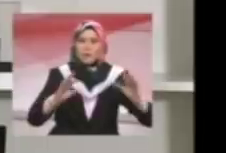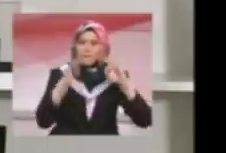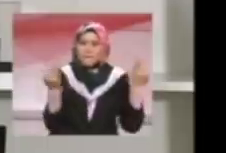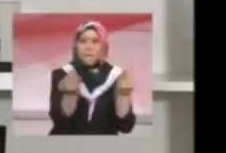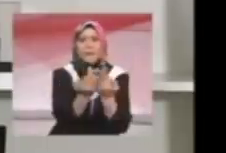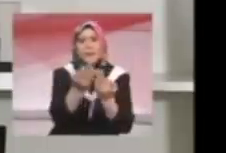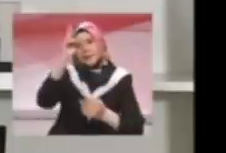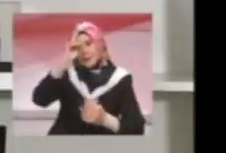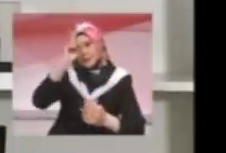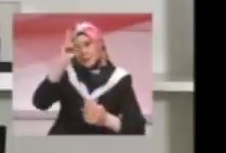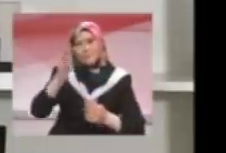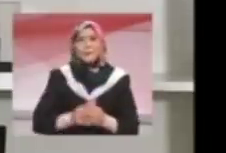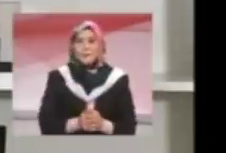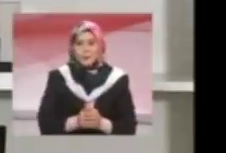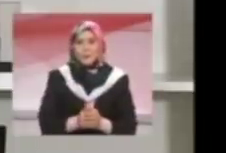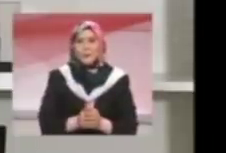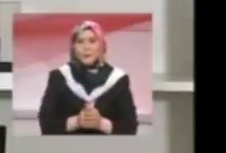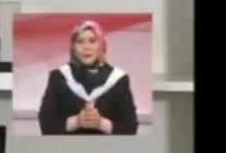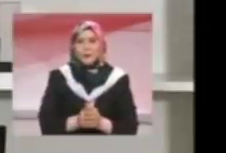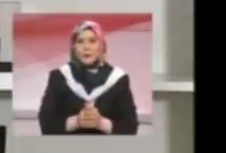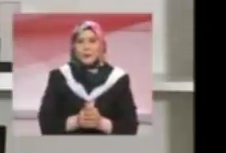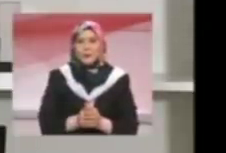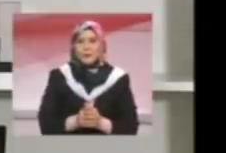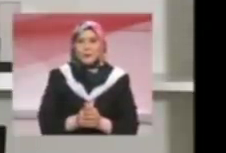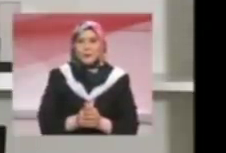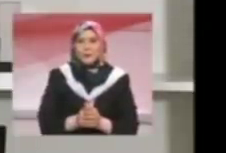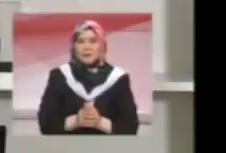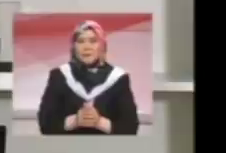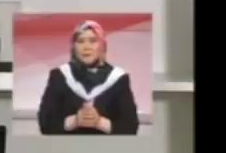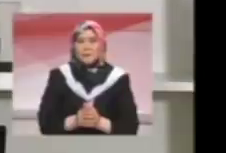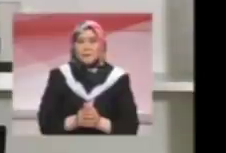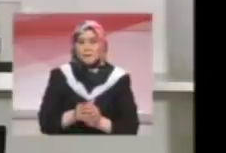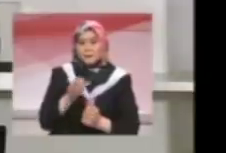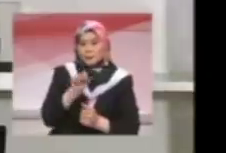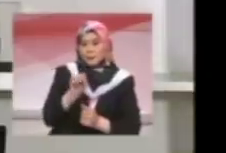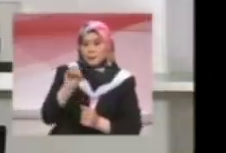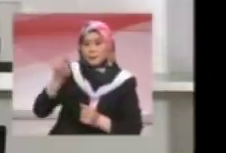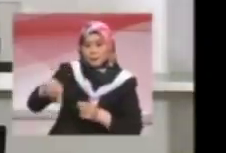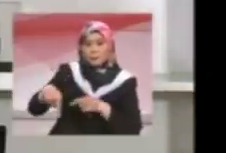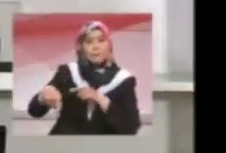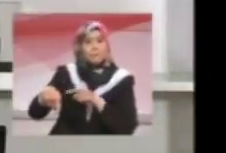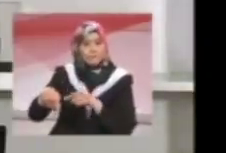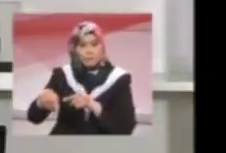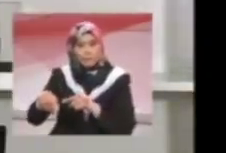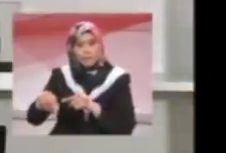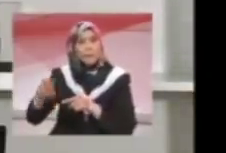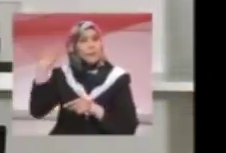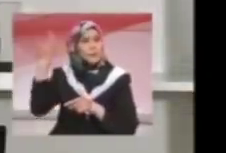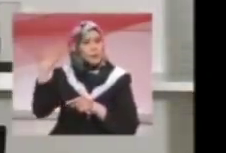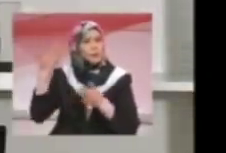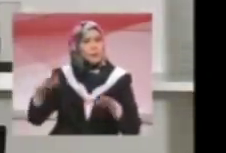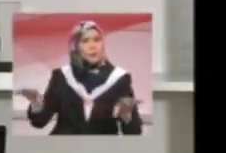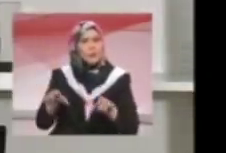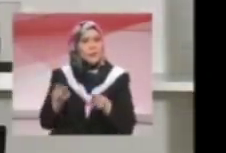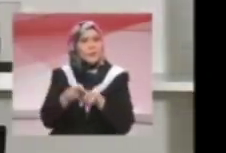yang sama ini pernah Hai isopi yang ini adalah benda kita lakukan